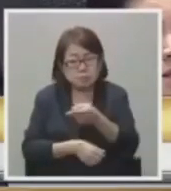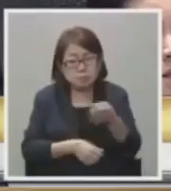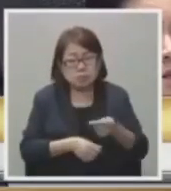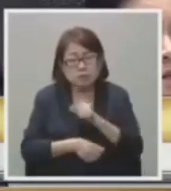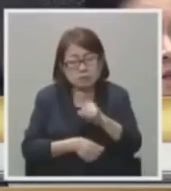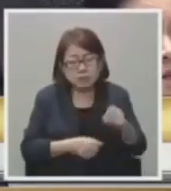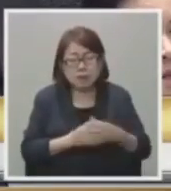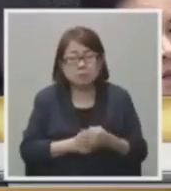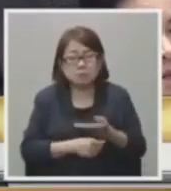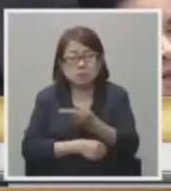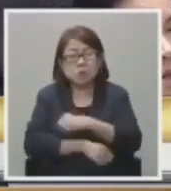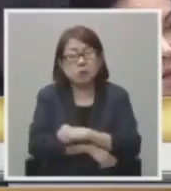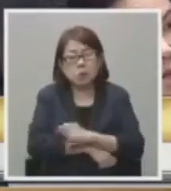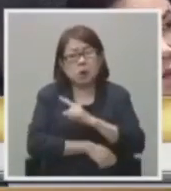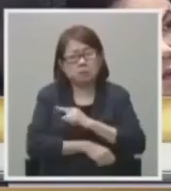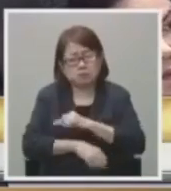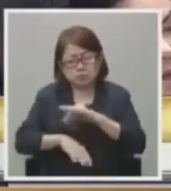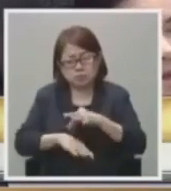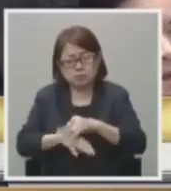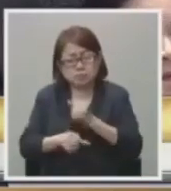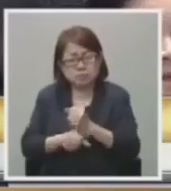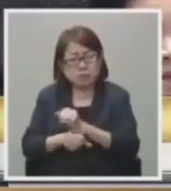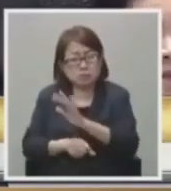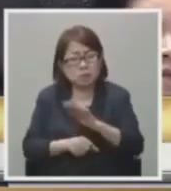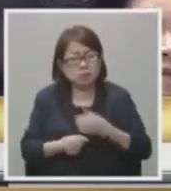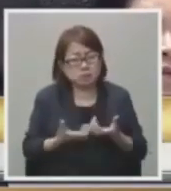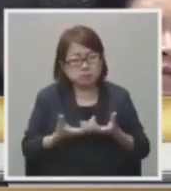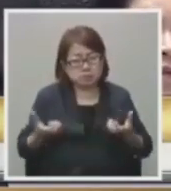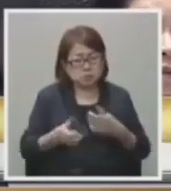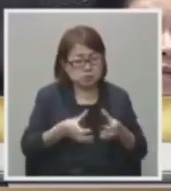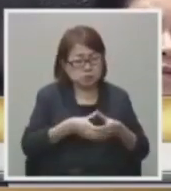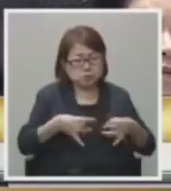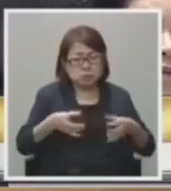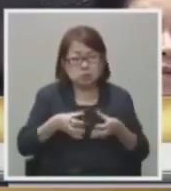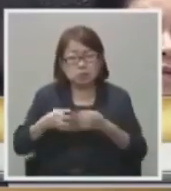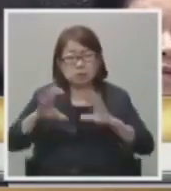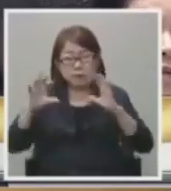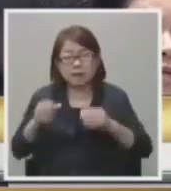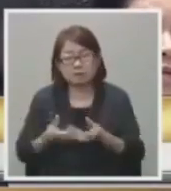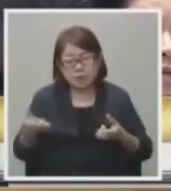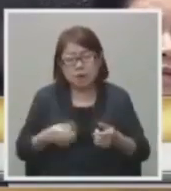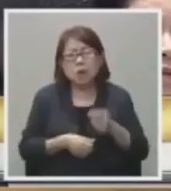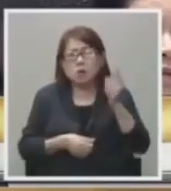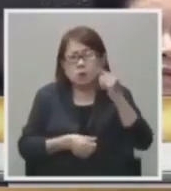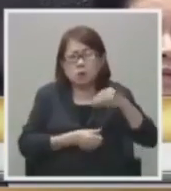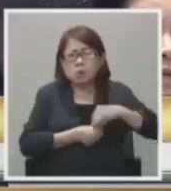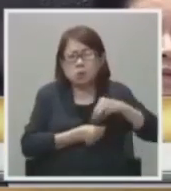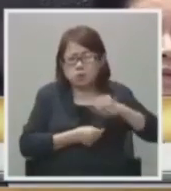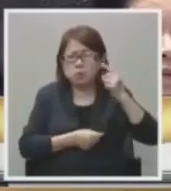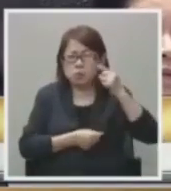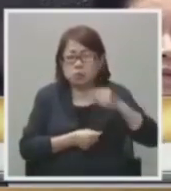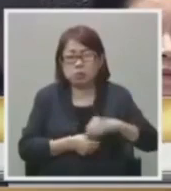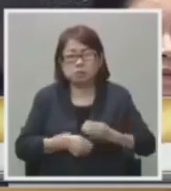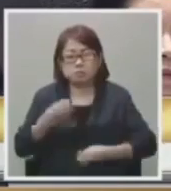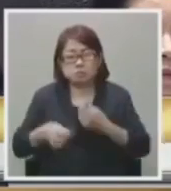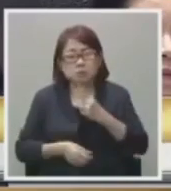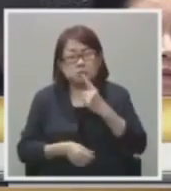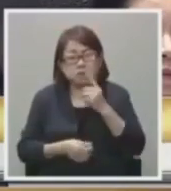คแหละหน้าที่เราต่างกันท่านอันใดอยู่ซีกนู้นผมอยู่ซีกนี้แต่ท่านรู้อยู่แก่ใจว่าสิ่งที่ผมพูดจริง